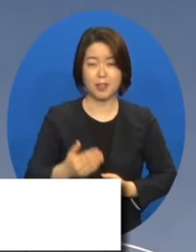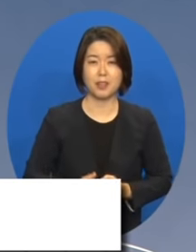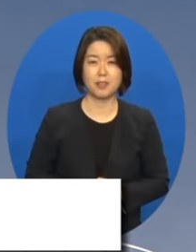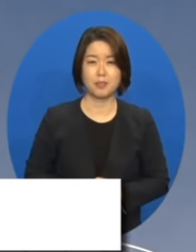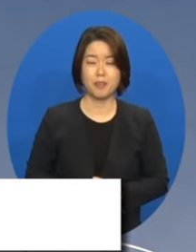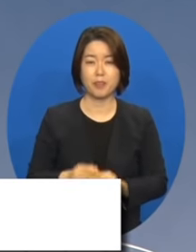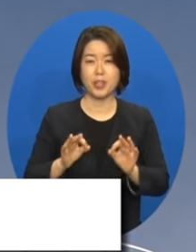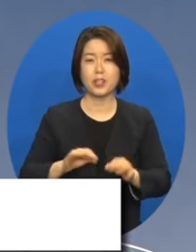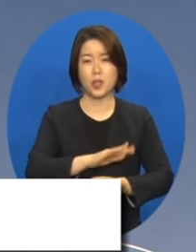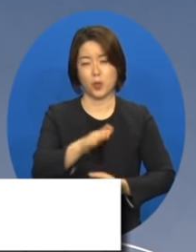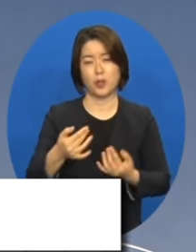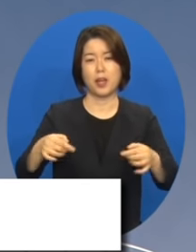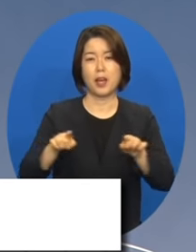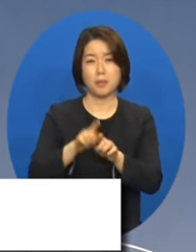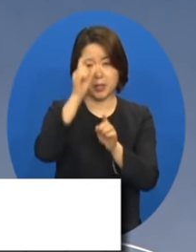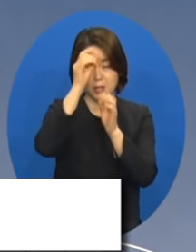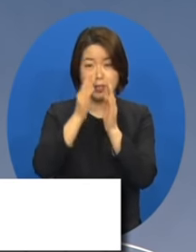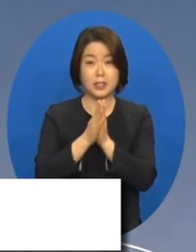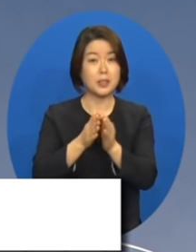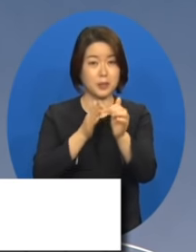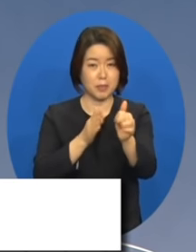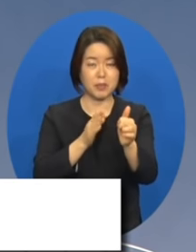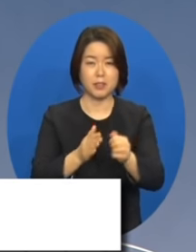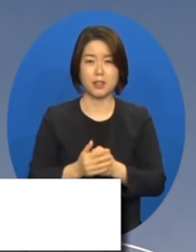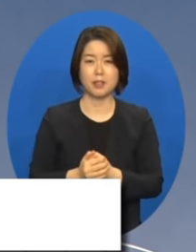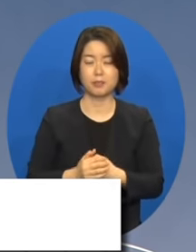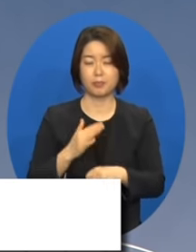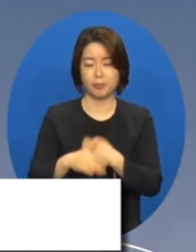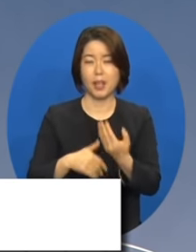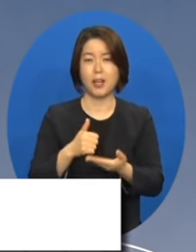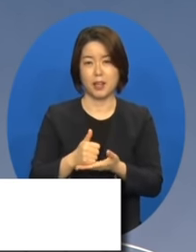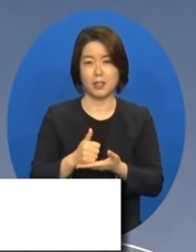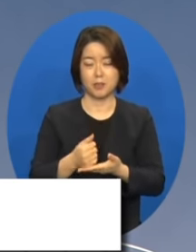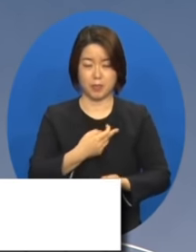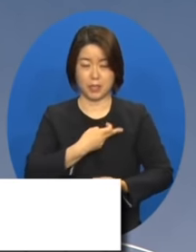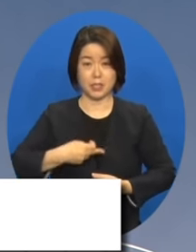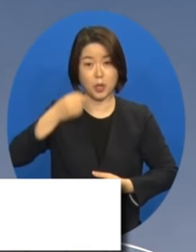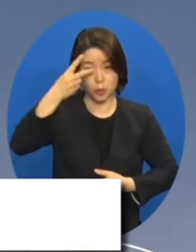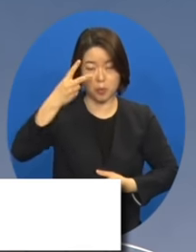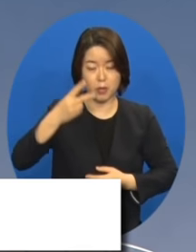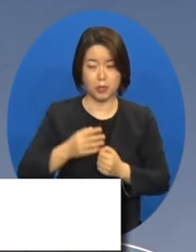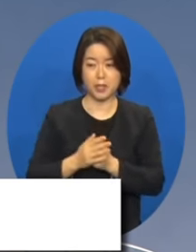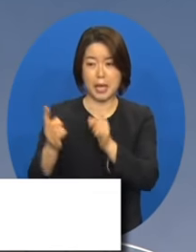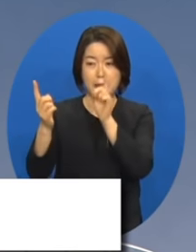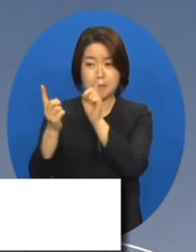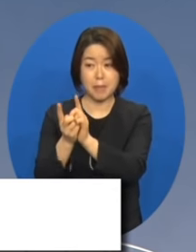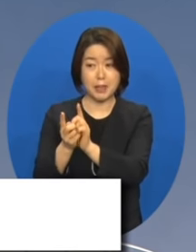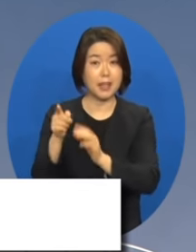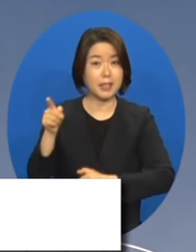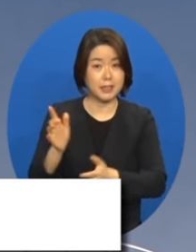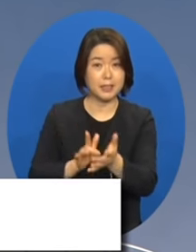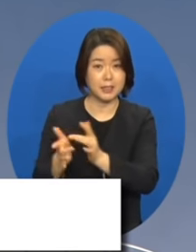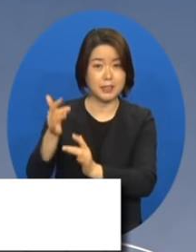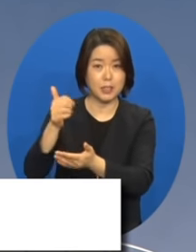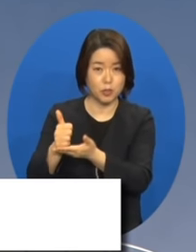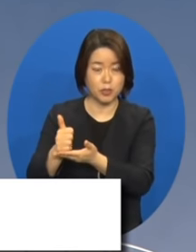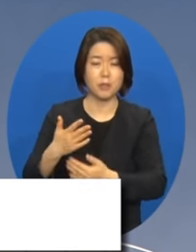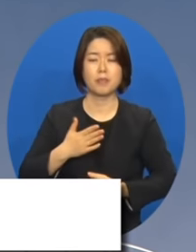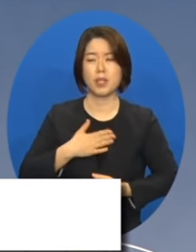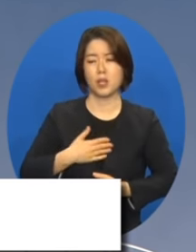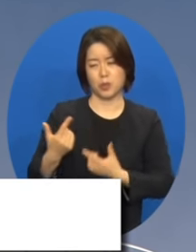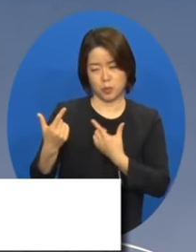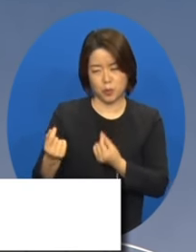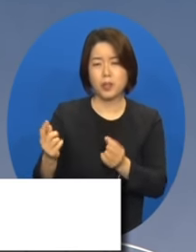이제 우리 같이 기도합시다 하나님 사도 바울이 만났던 그 예수님을 나도 정말